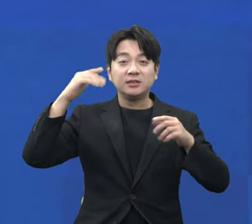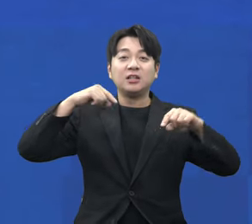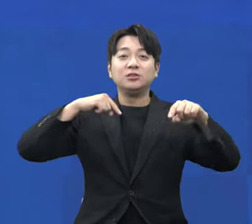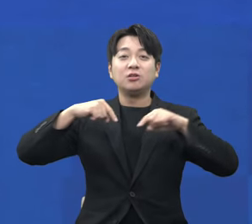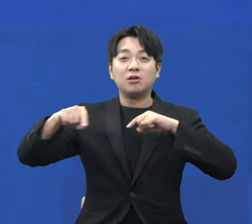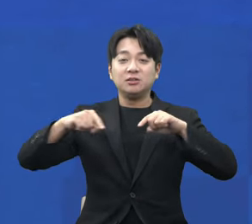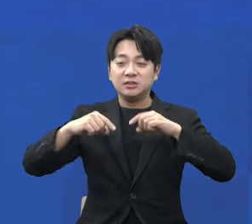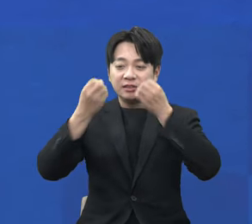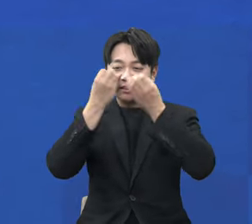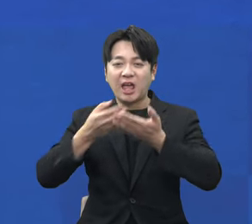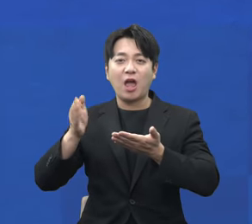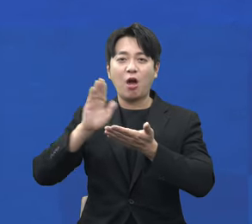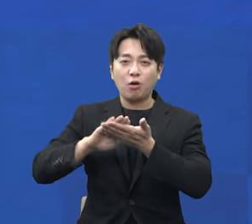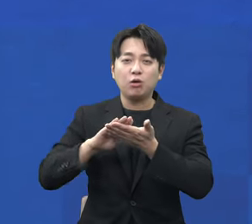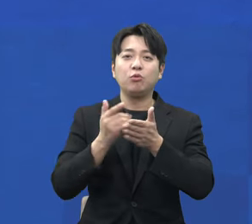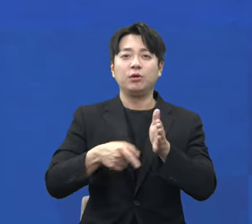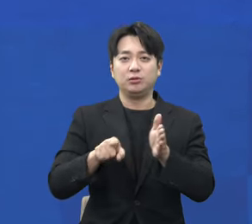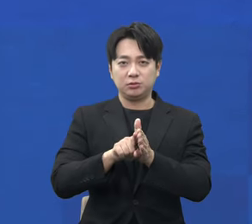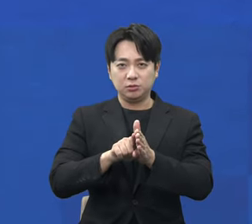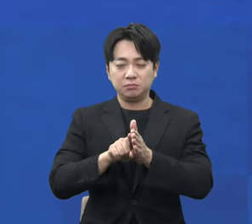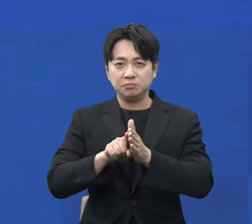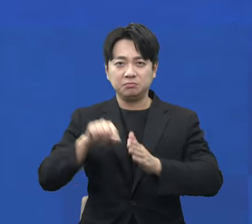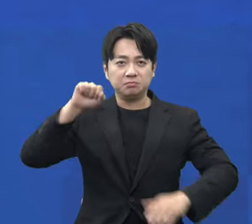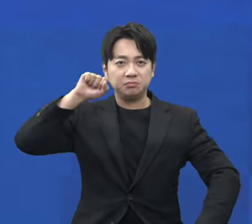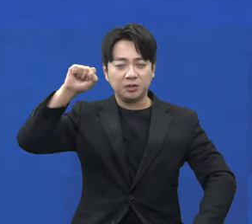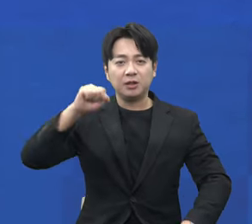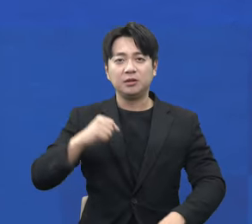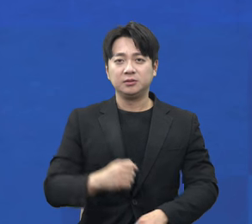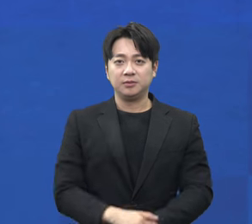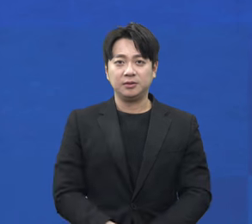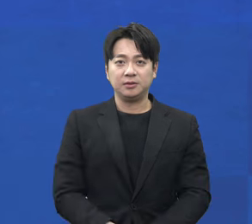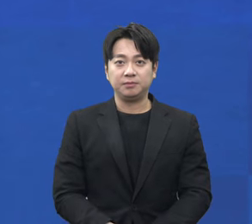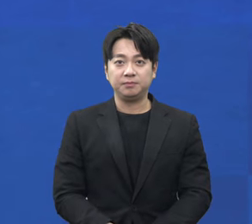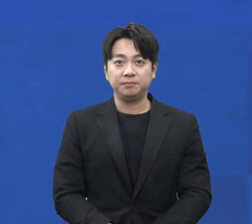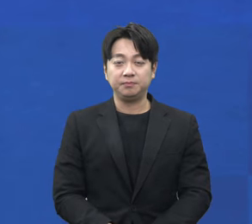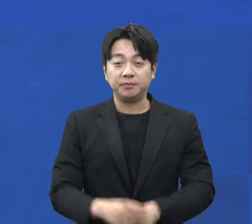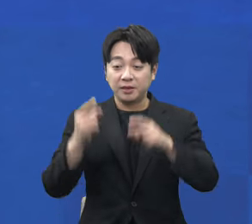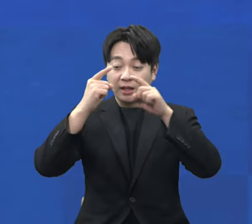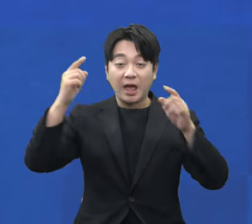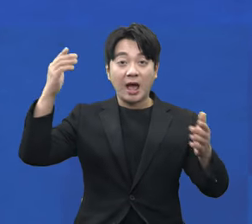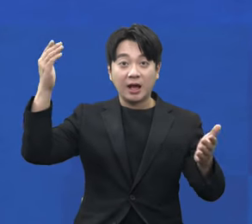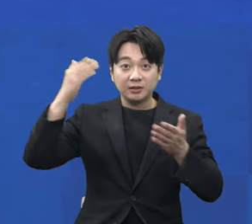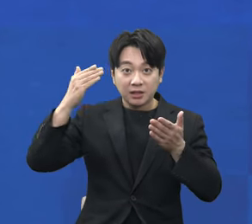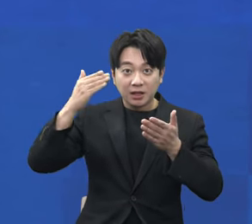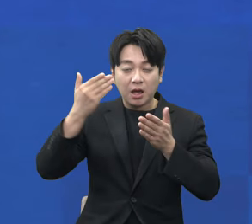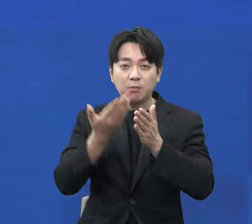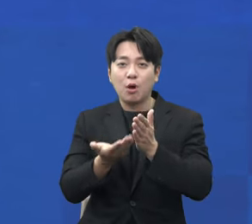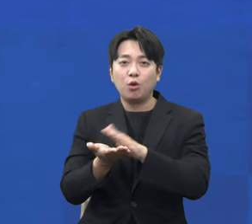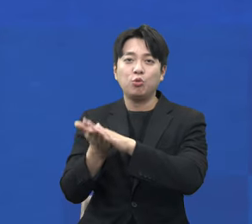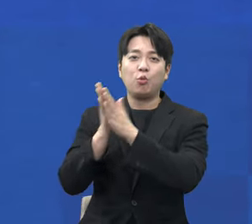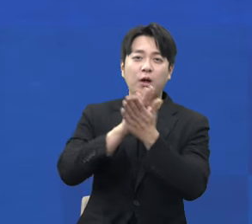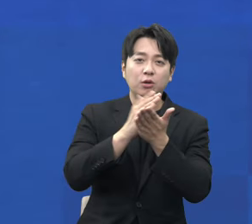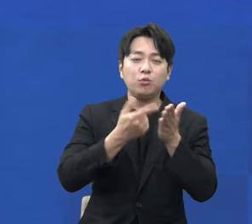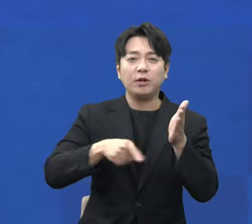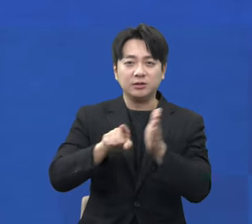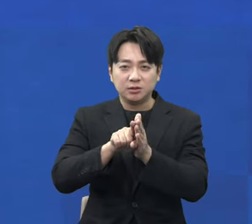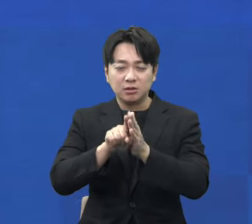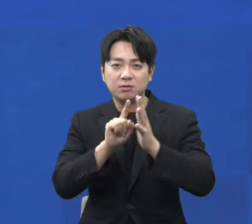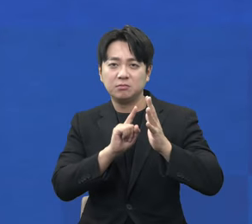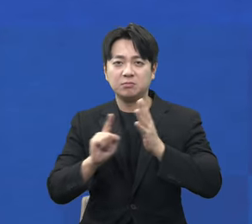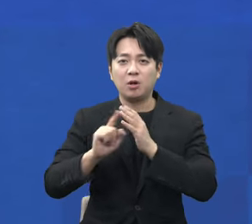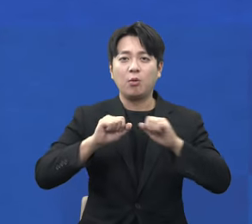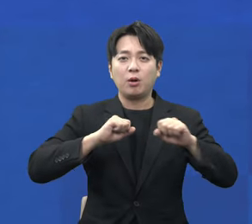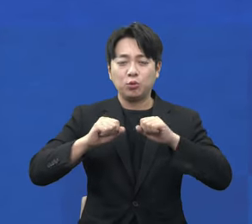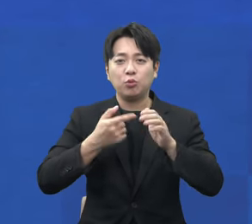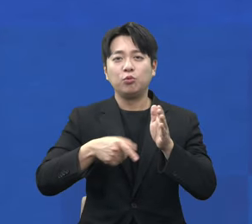내러 나왔습니다 개혁의 깃발을 높이 들고 맞서 싸우기 위해 나왔습니다 밖에 20대를